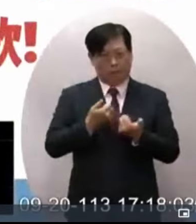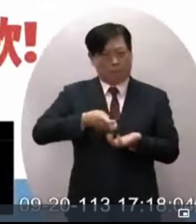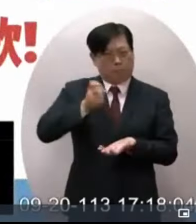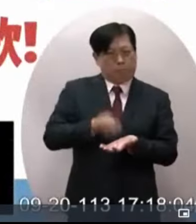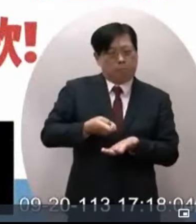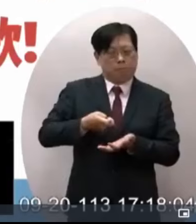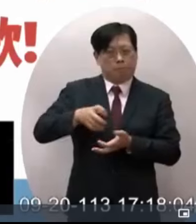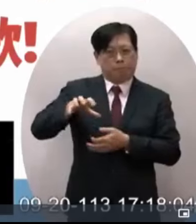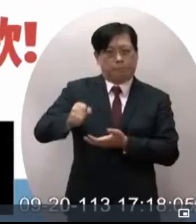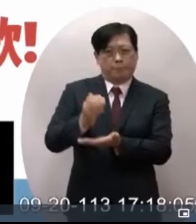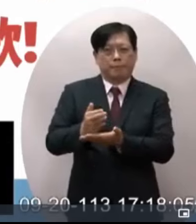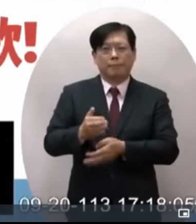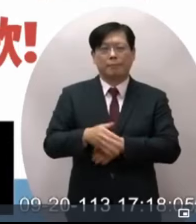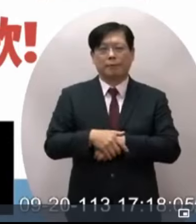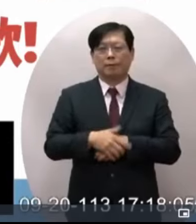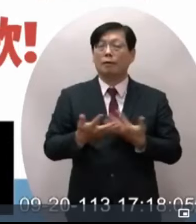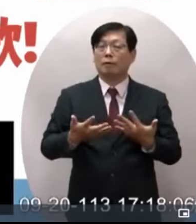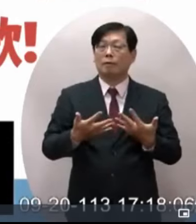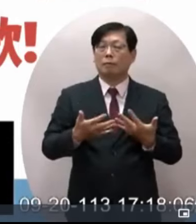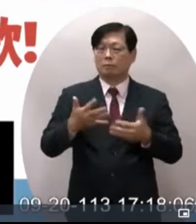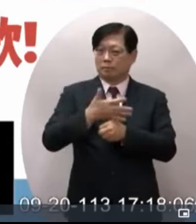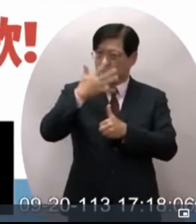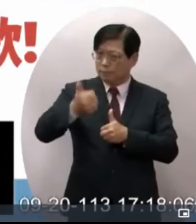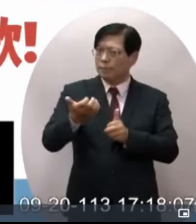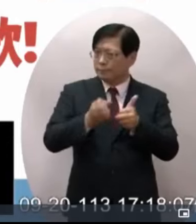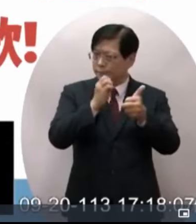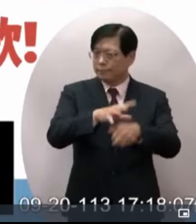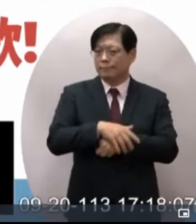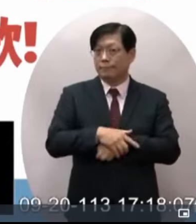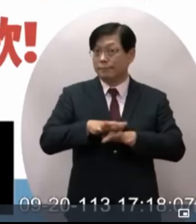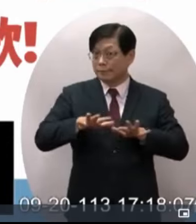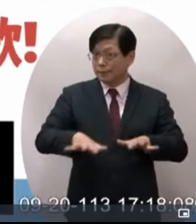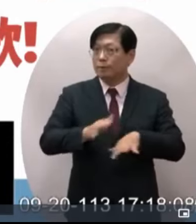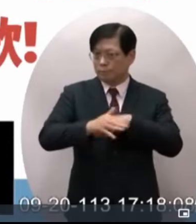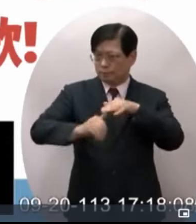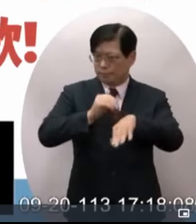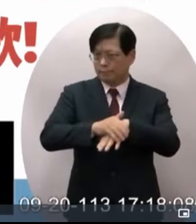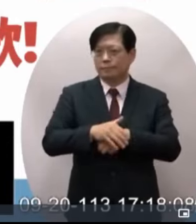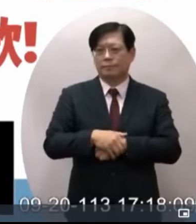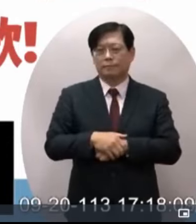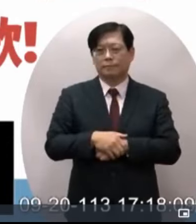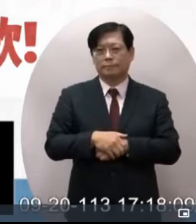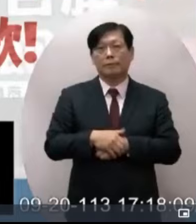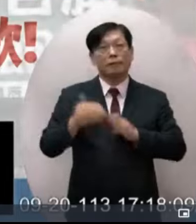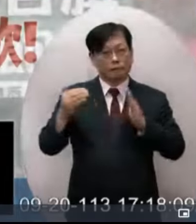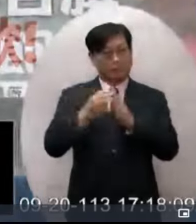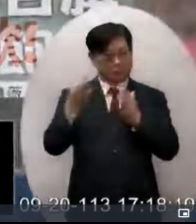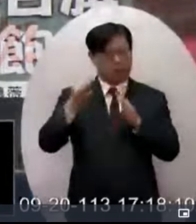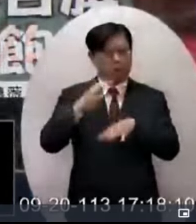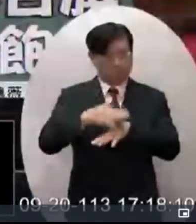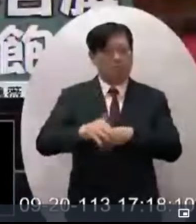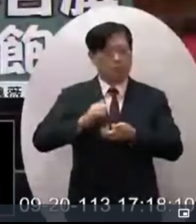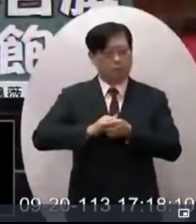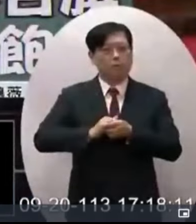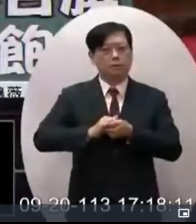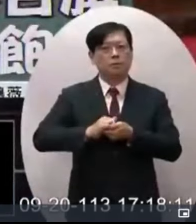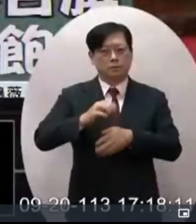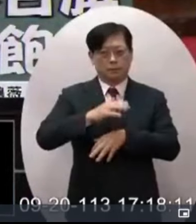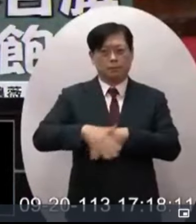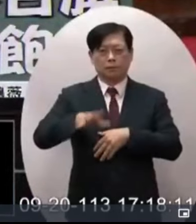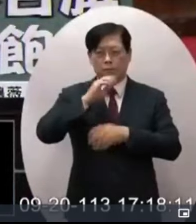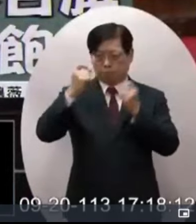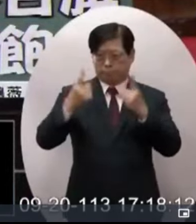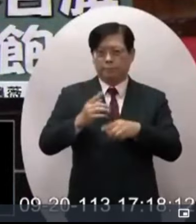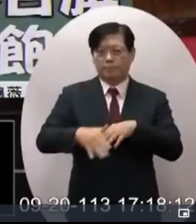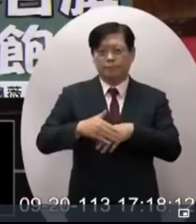房。总裁，我在这边跟你预告，这次打房会成功啊，房价会一定会有